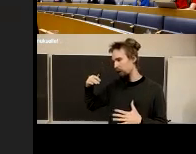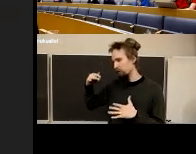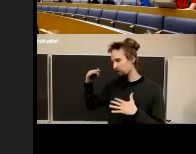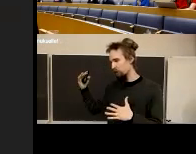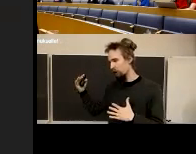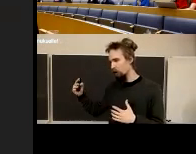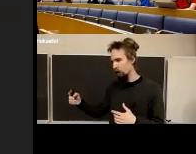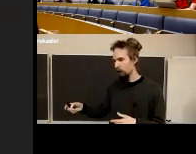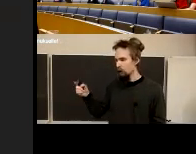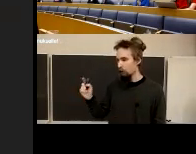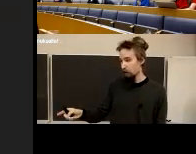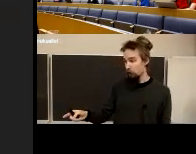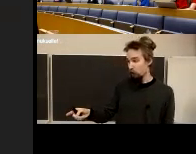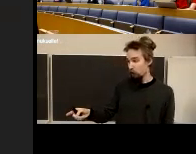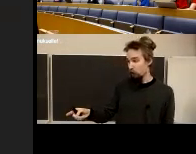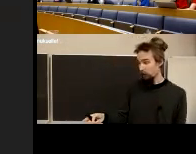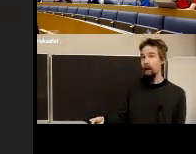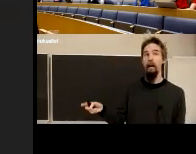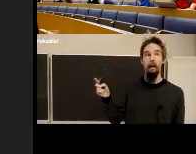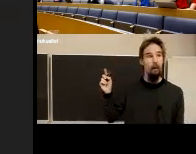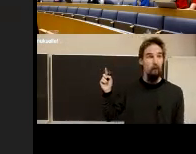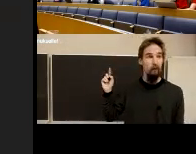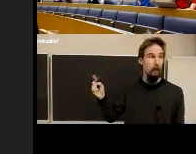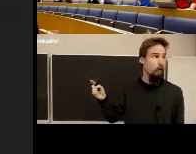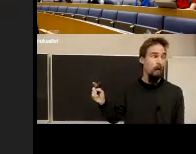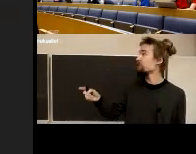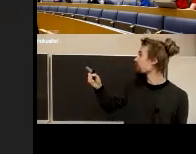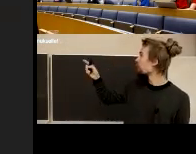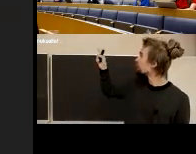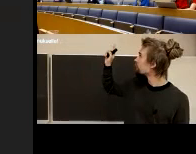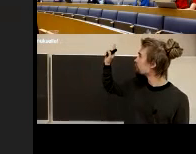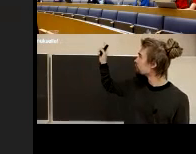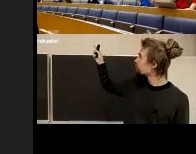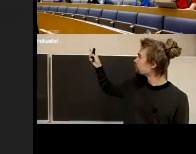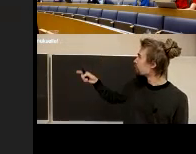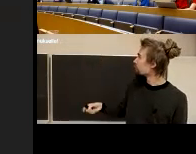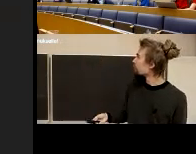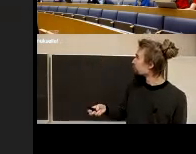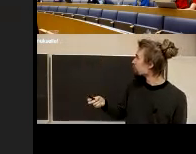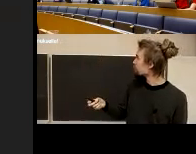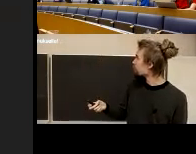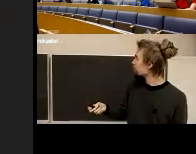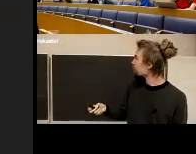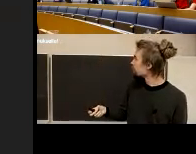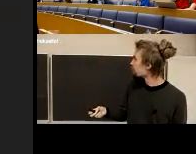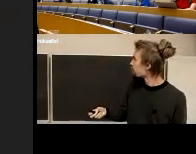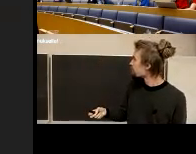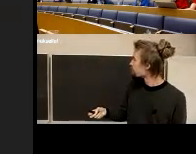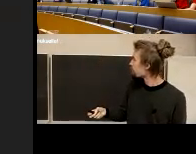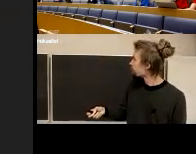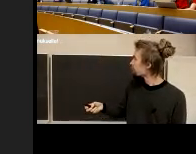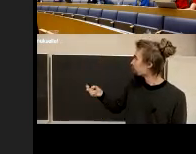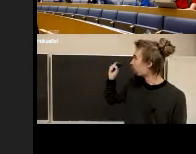prosessoinnin tehostamisen kautta, mutta sitten on huomionarvoista, että tähän liittyy myös tiettyjä riskejä. Ei mennä niihin tarkemmin.